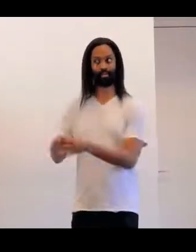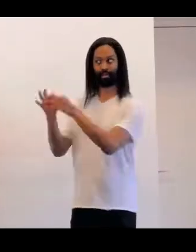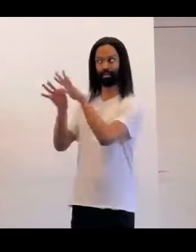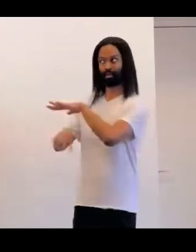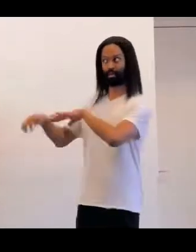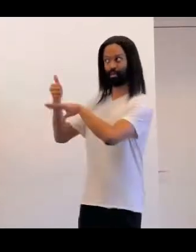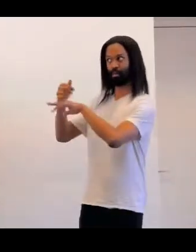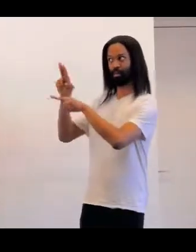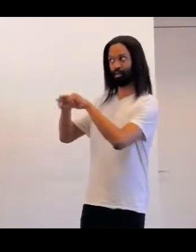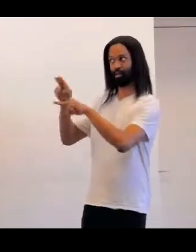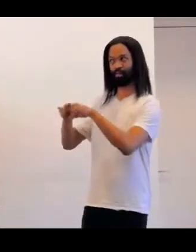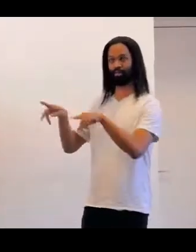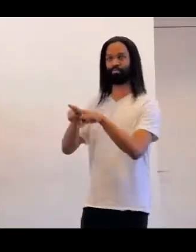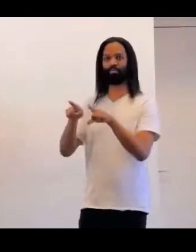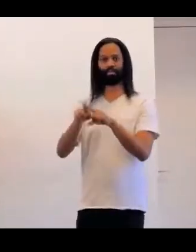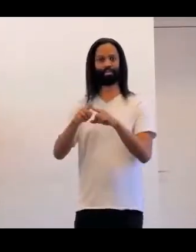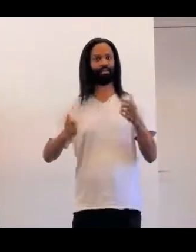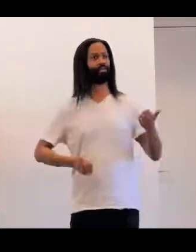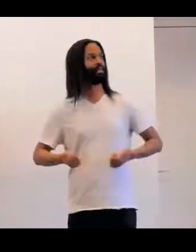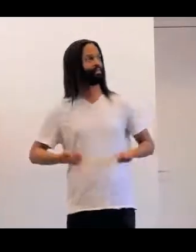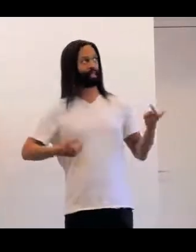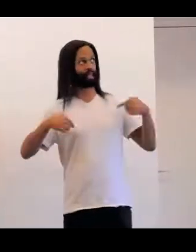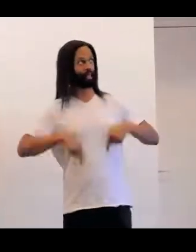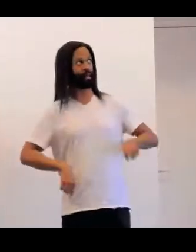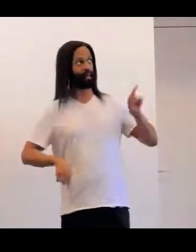les services de l'État. Ce projet est la